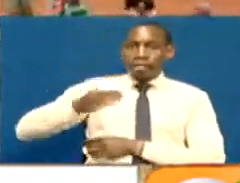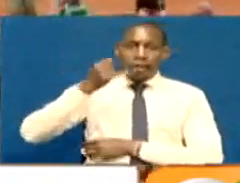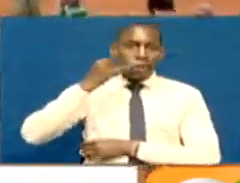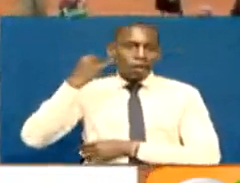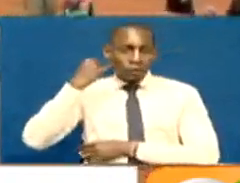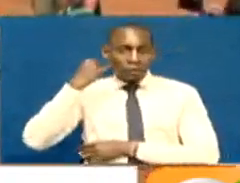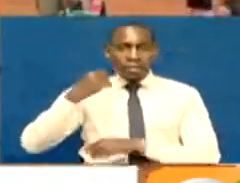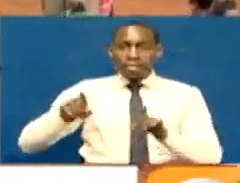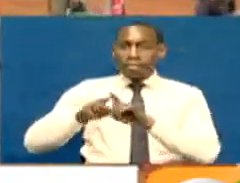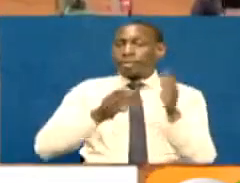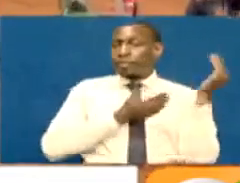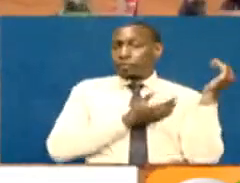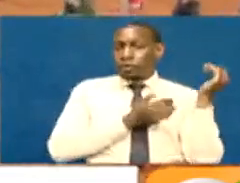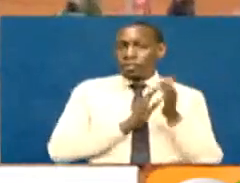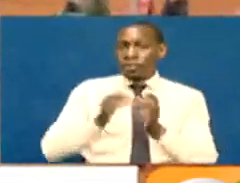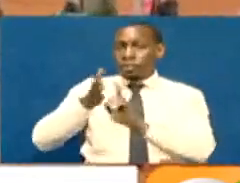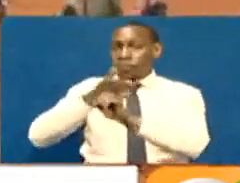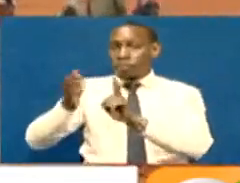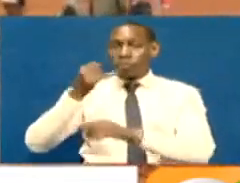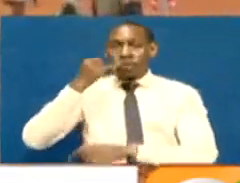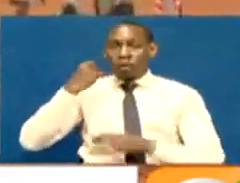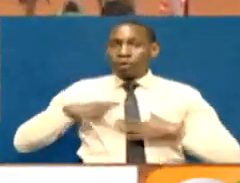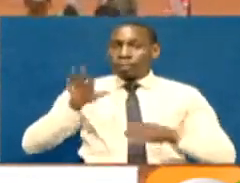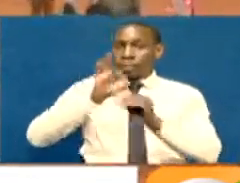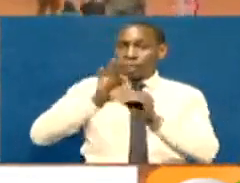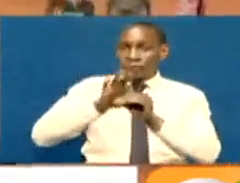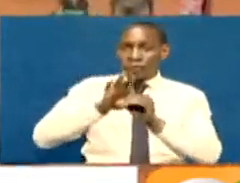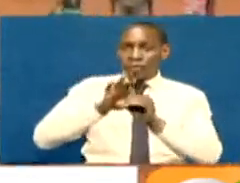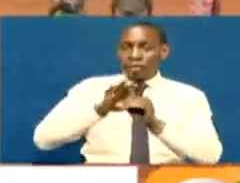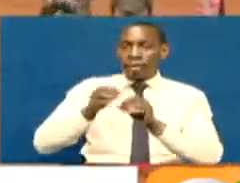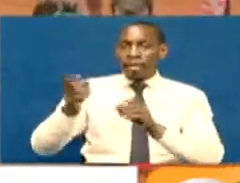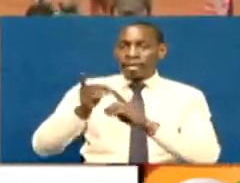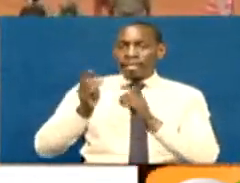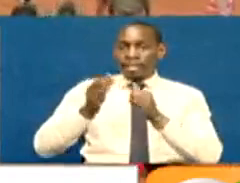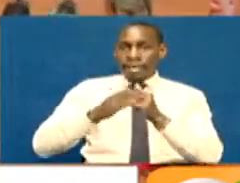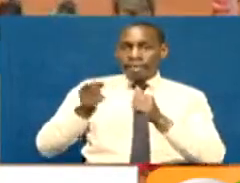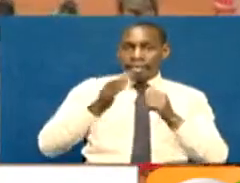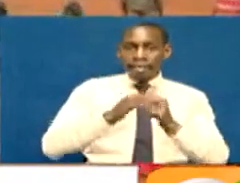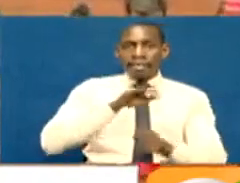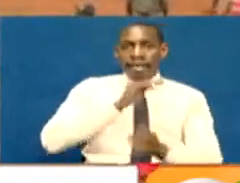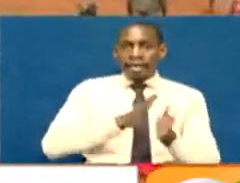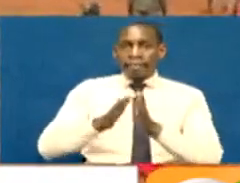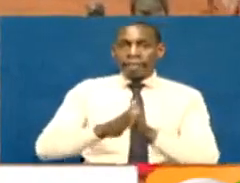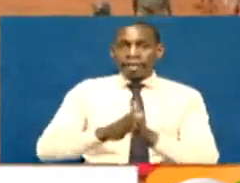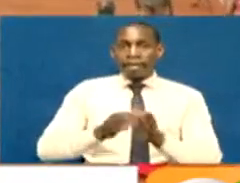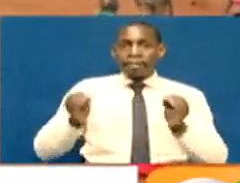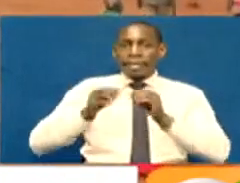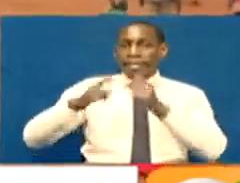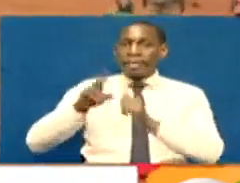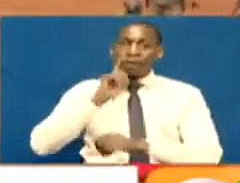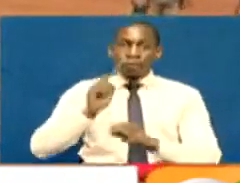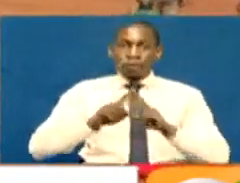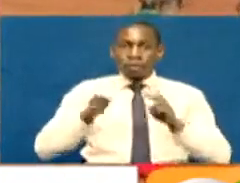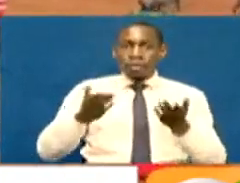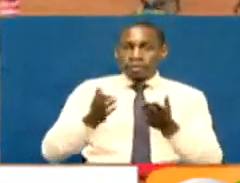Nakuru, ambapo anatarajiwa kuwarai wenyeji wa hapo kumchagua Agosti 9. Odinga amepanga mikutano 7 hapo kesho